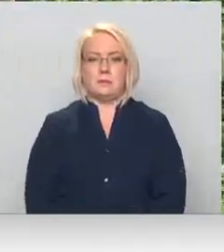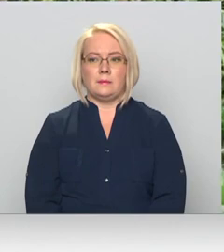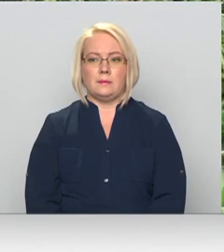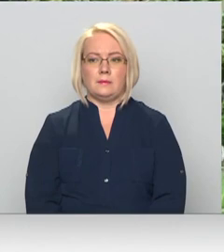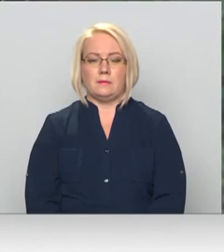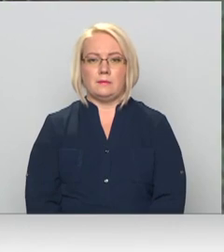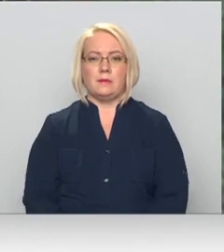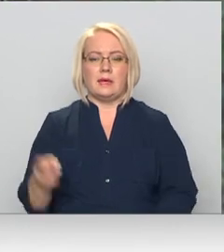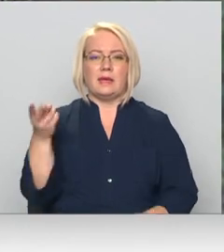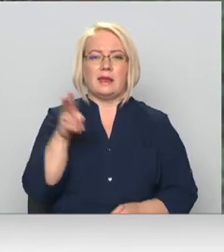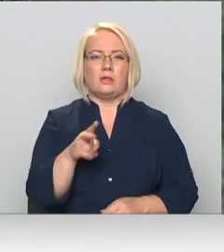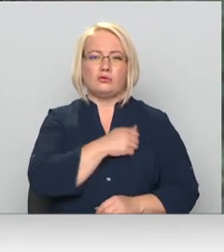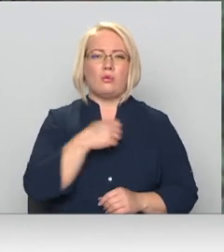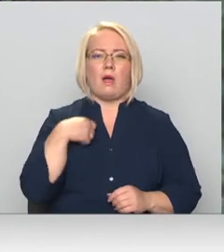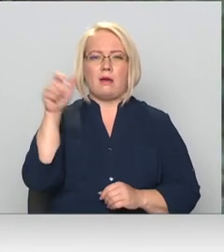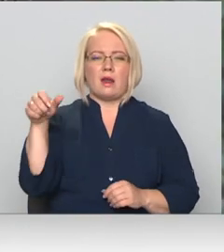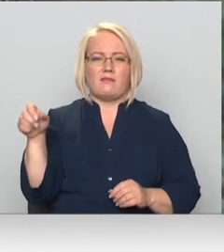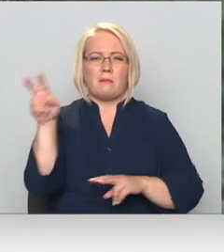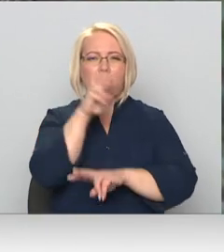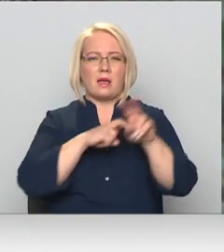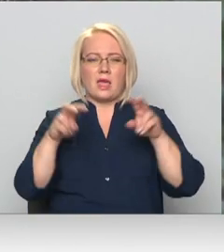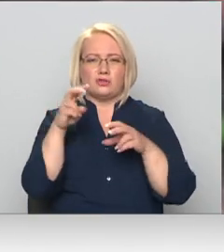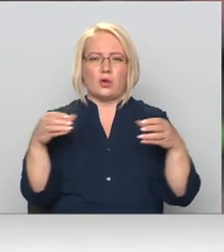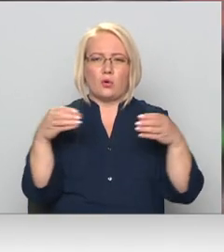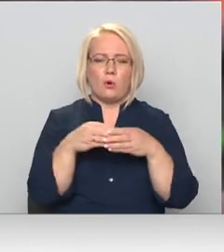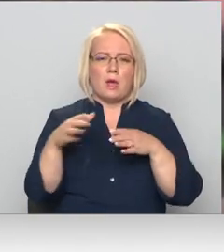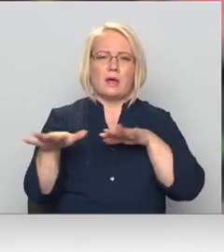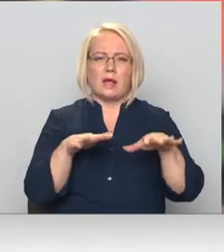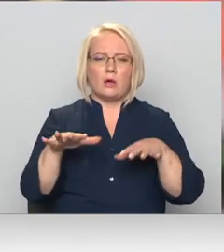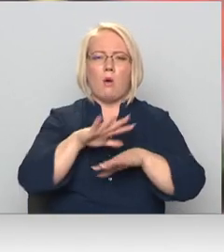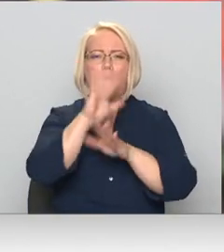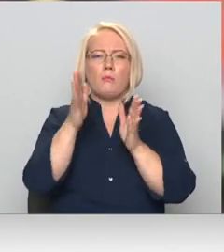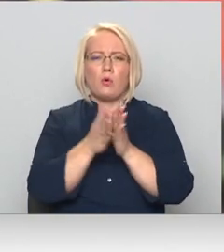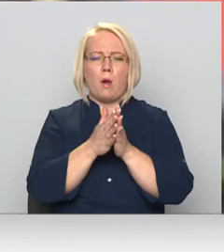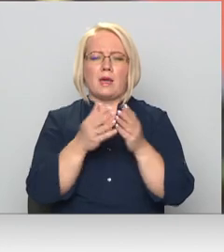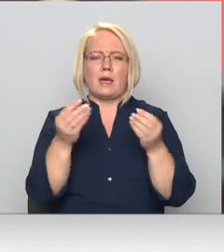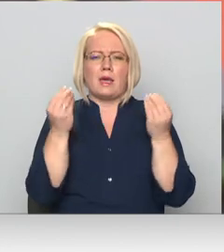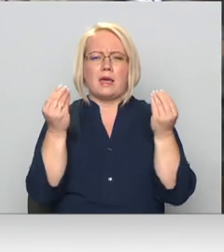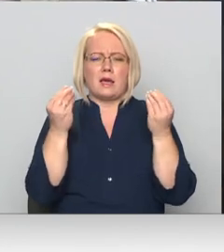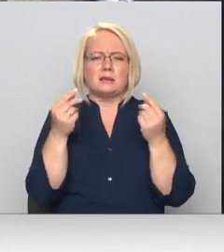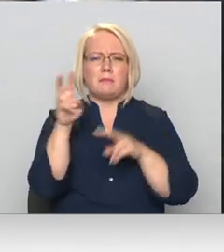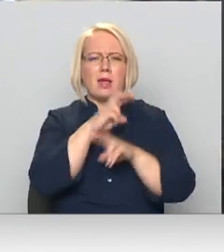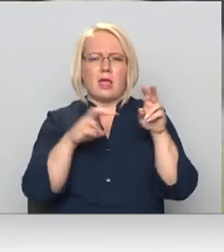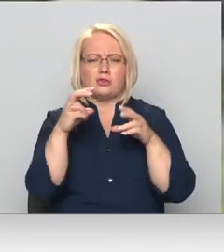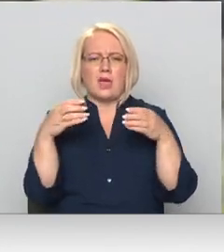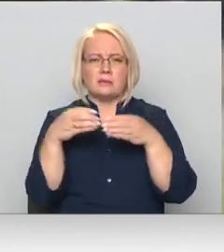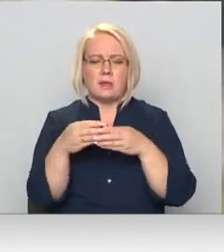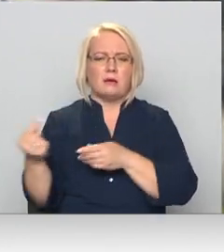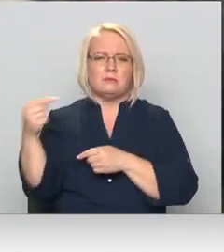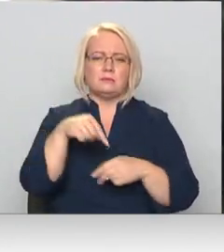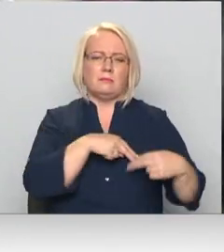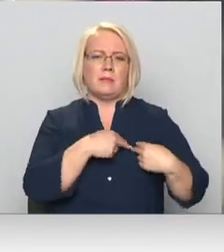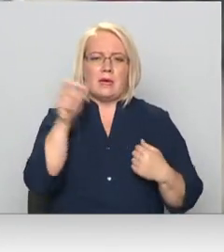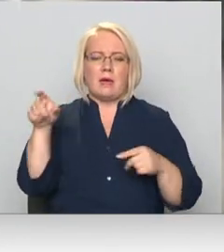ka jo. Kritušo karavīru meklēšanas vienība Leģenda ik gadu rīko apjomīgākas meklēšanas ekspedīcijas, kad atbrauc biedrības biedri arī